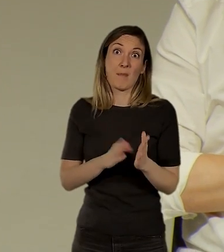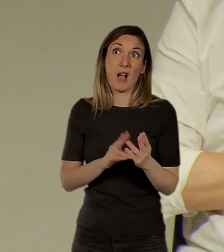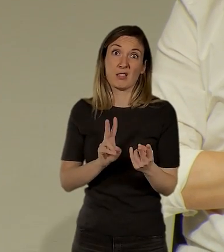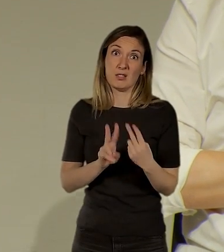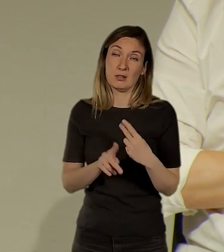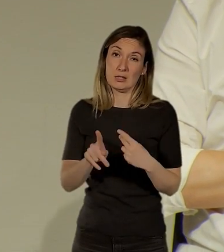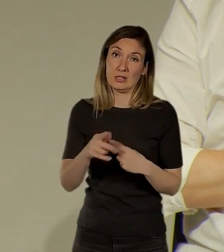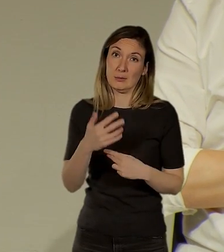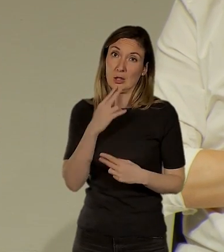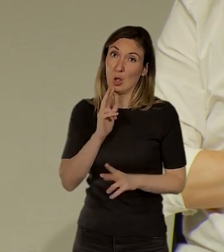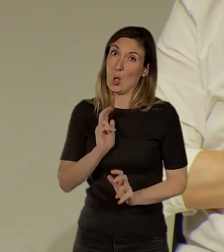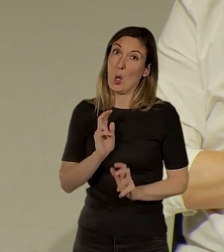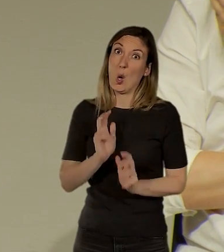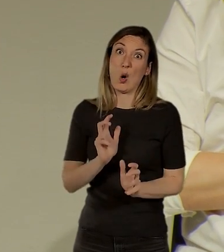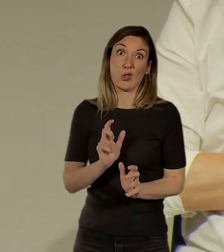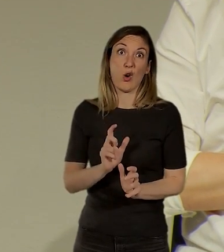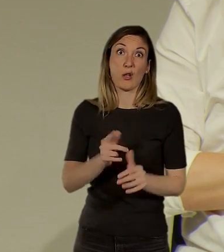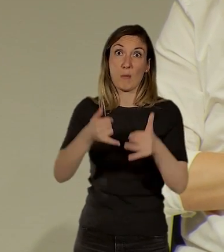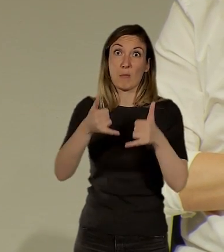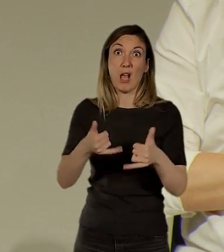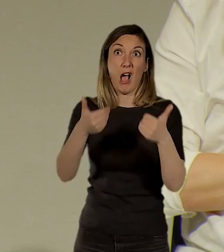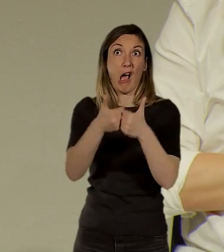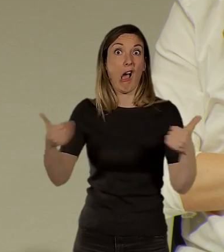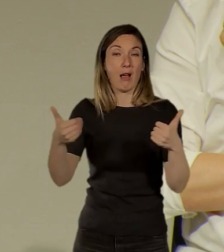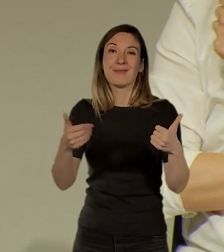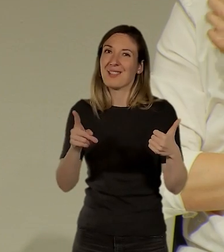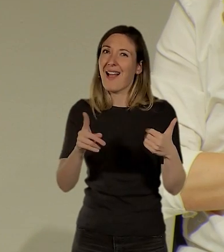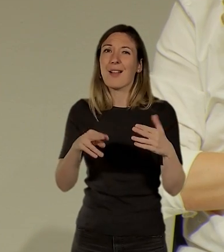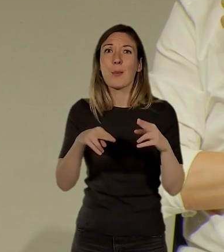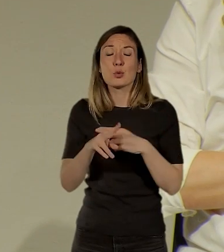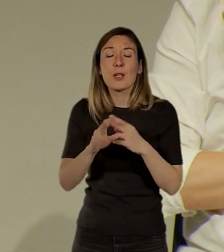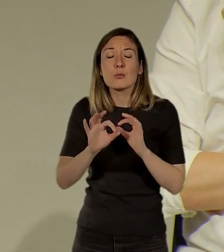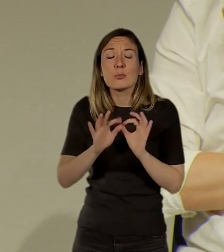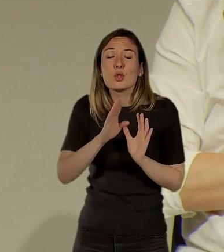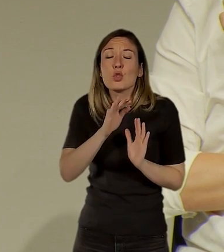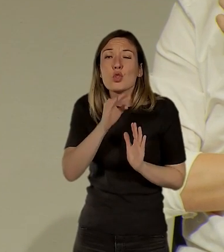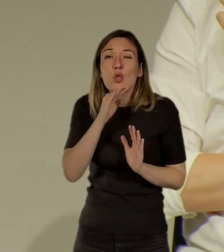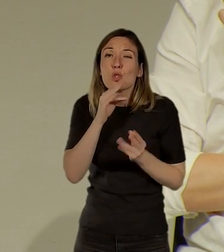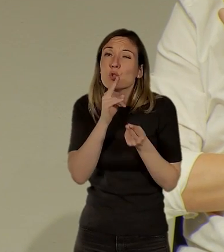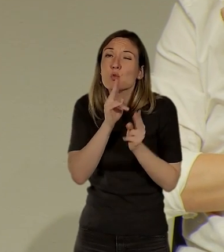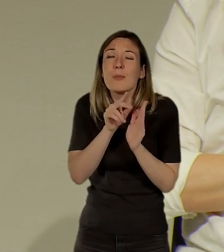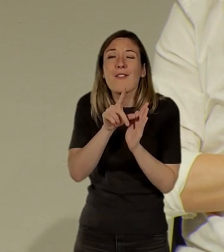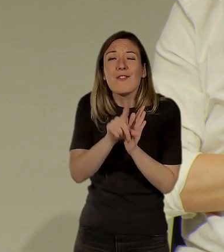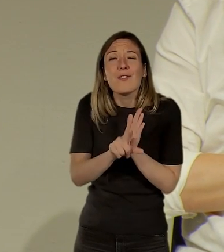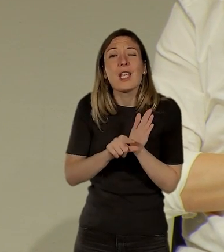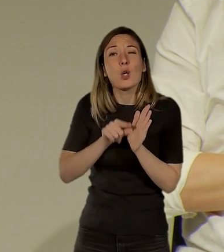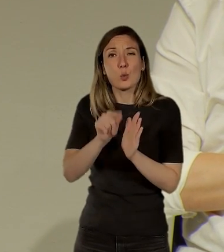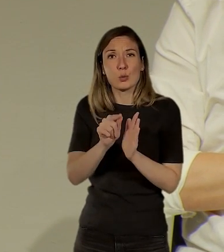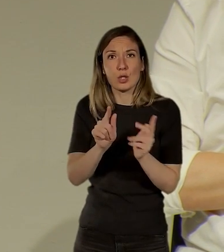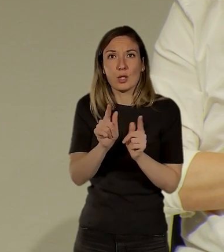odděluje město, ale na druhou stranu to může být obrovský potenciál, protože právě to může umožňovat zaprvé